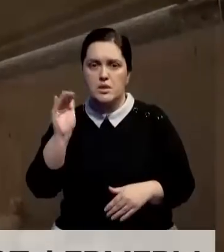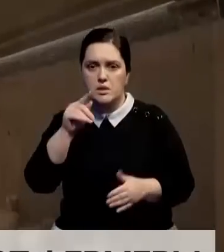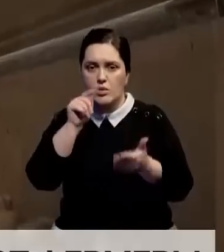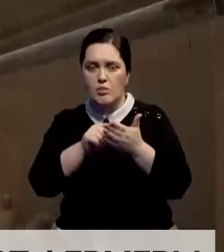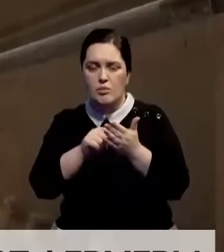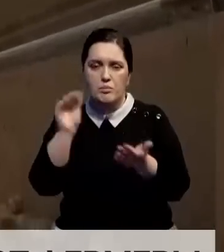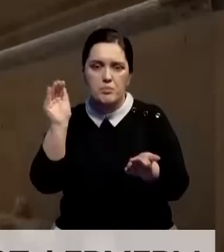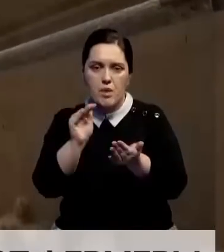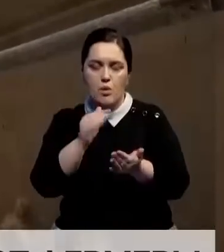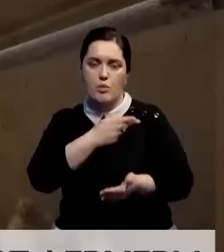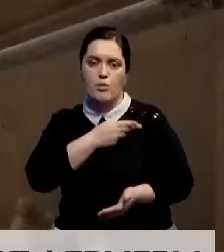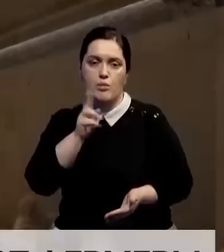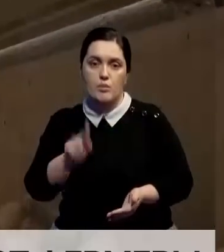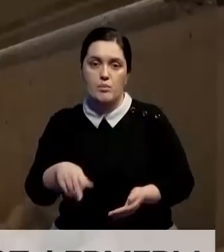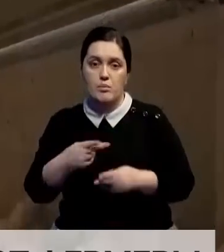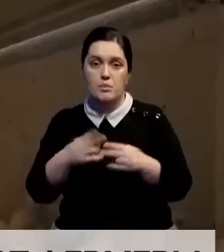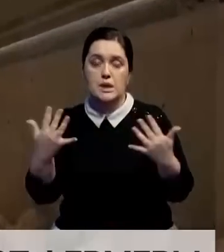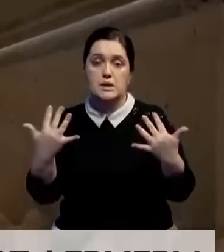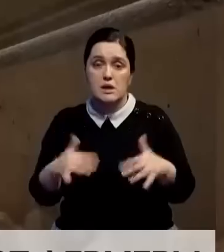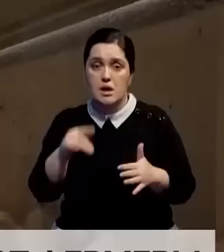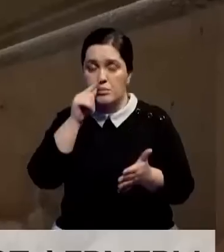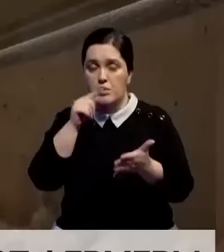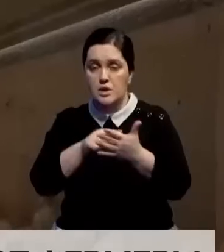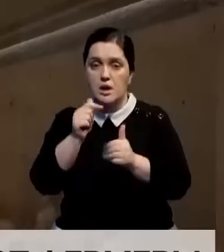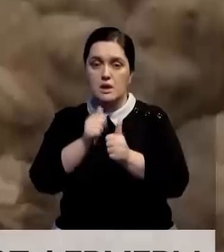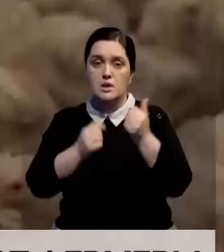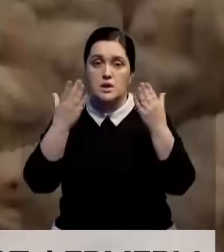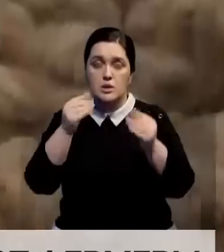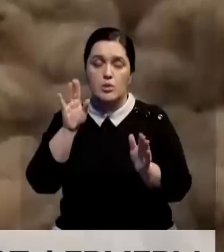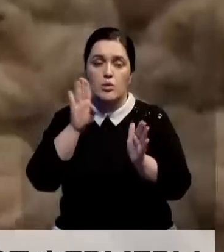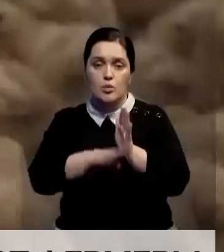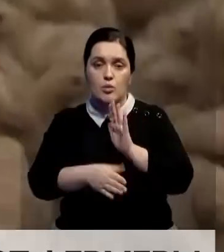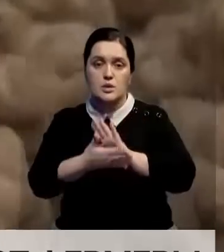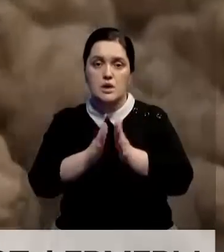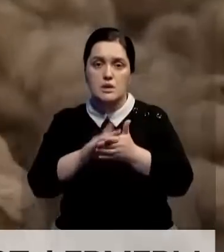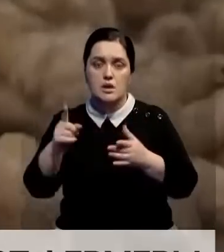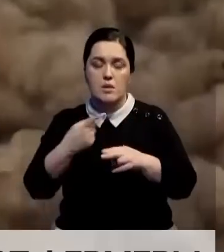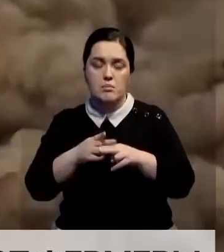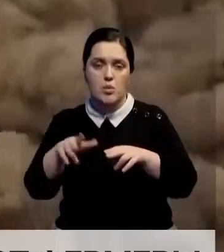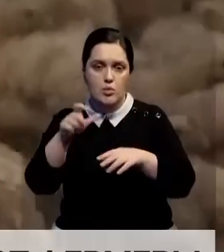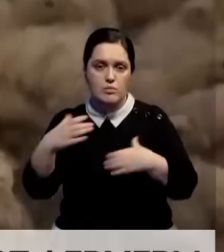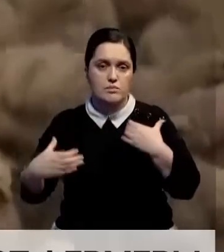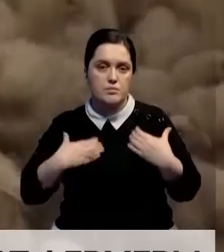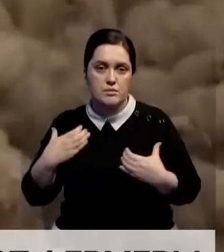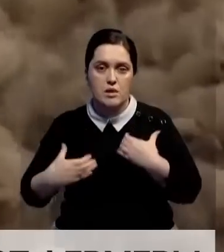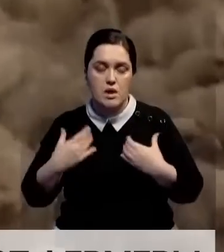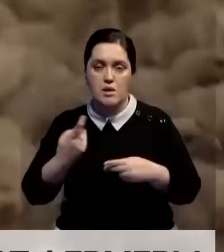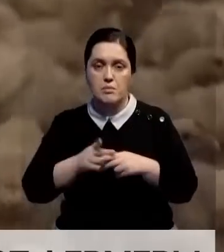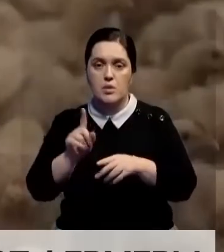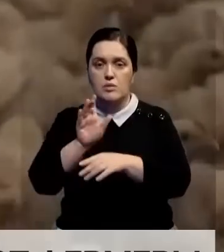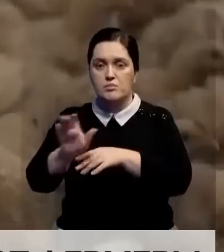цыплят. По словам фермеров, они теряют птиц ежедневно. Ухудшение ситуации вызвало панику. Сбои в цепочке